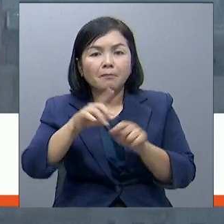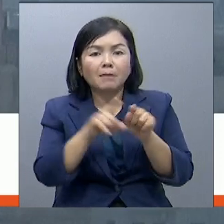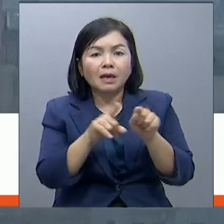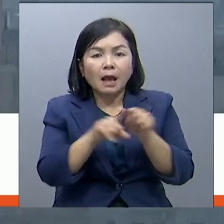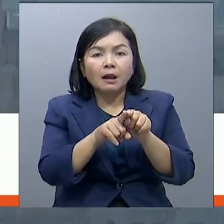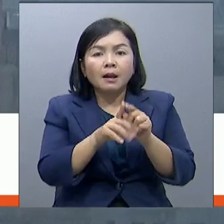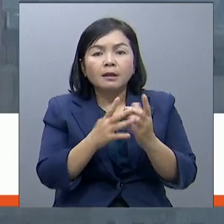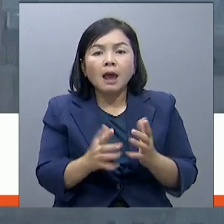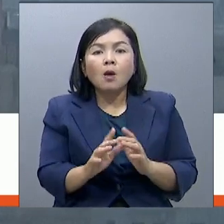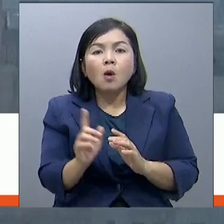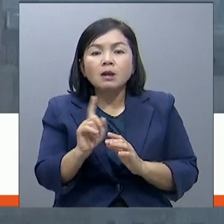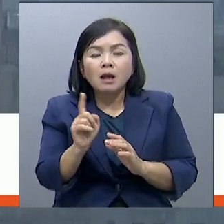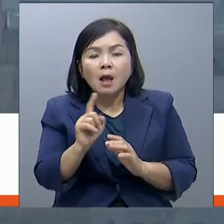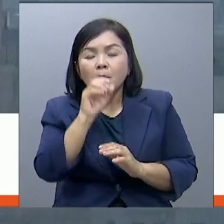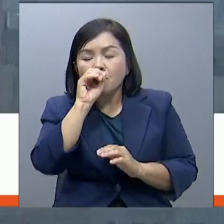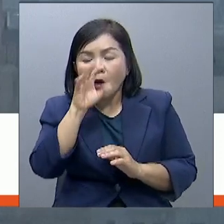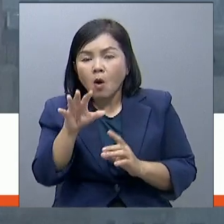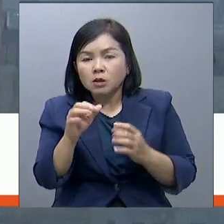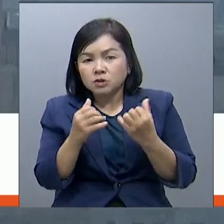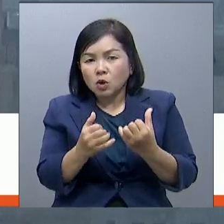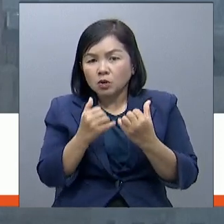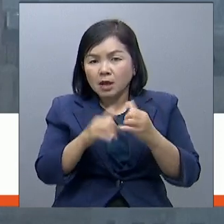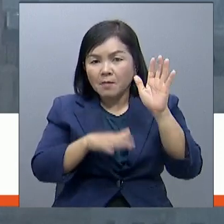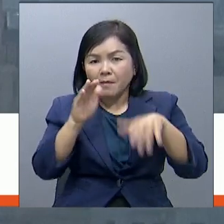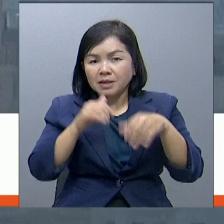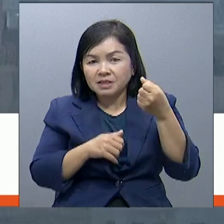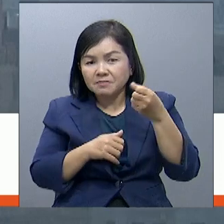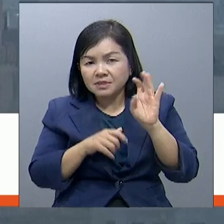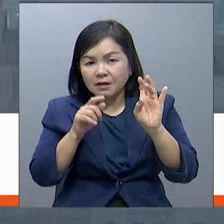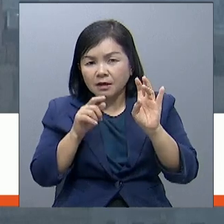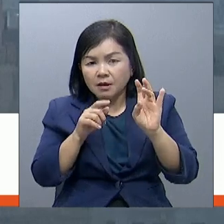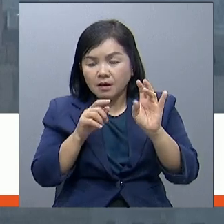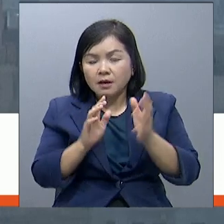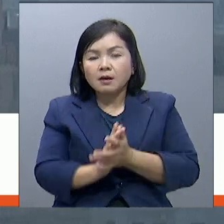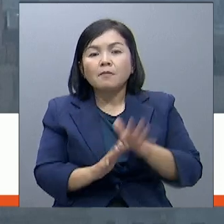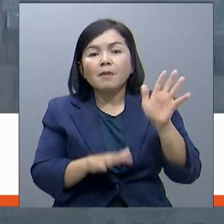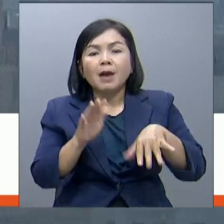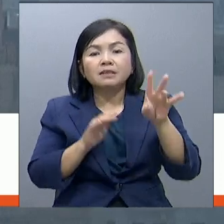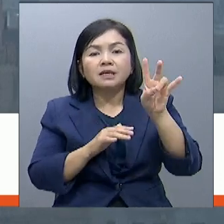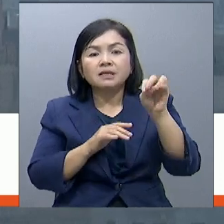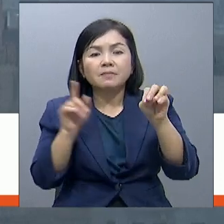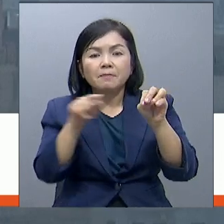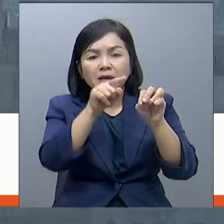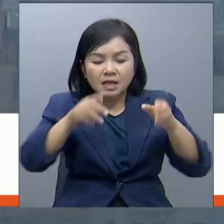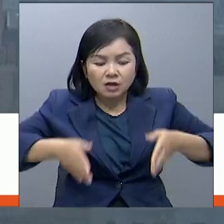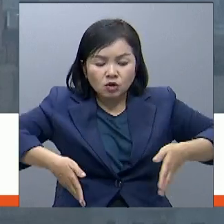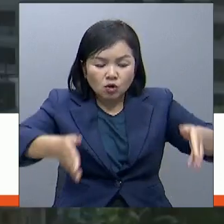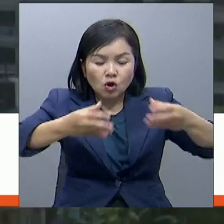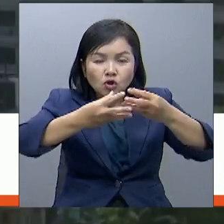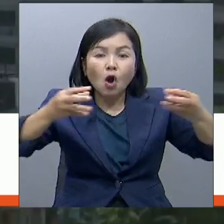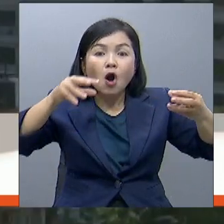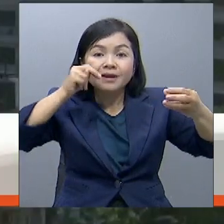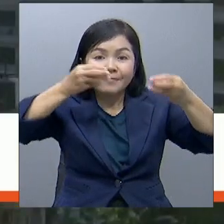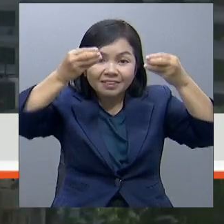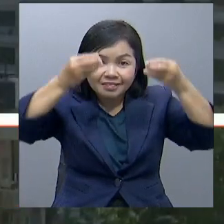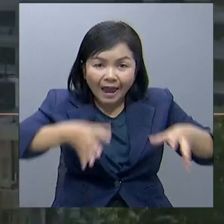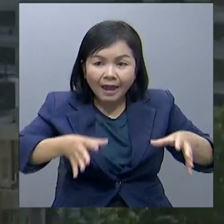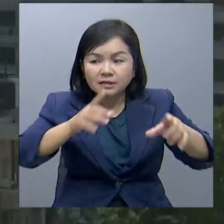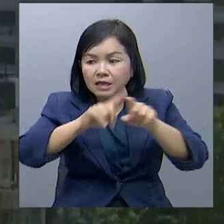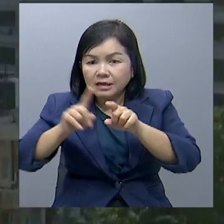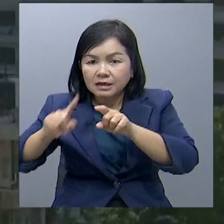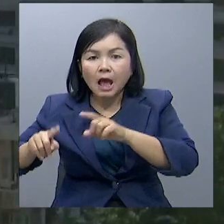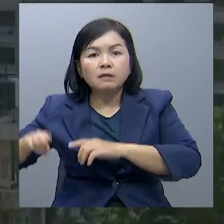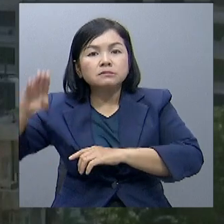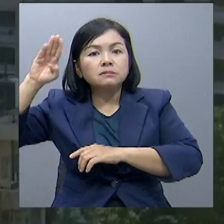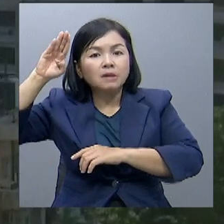หน่วยงานท้องถิ่นของเจนินระบุว่าตอนนี้ร้อยละ 17ขออภัยค่ะร้อยละ70ของถนนท่อน้ำประปาแล้วก็ท่อน้ำทิ้งถูกกอง